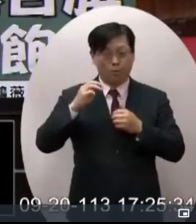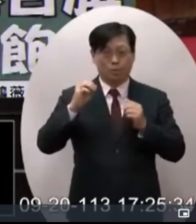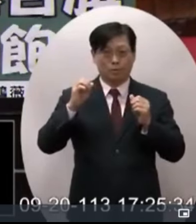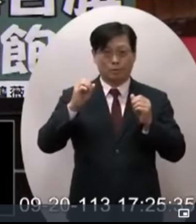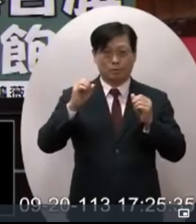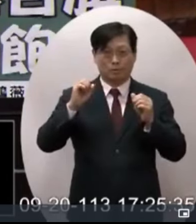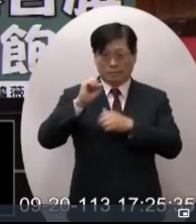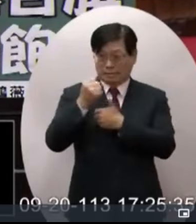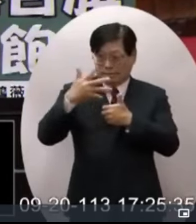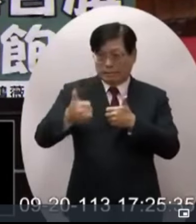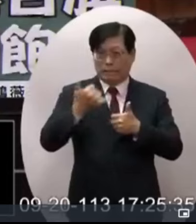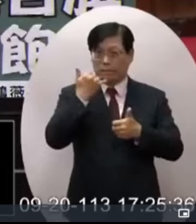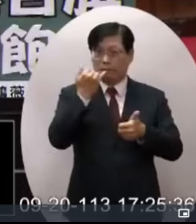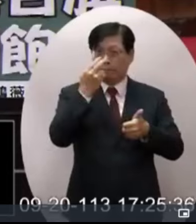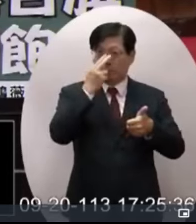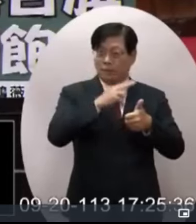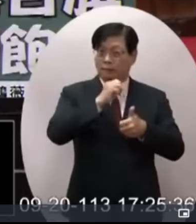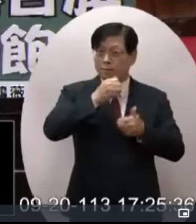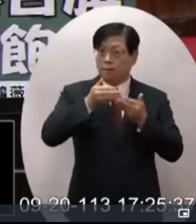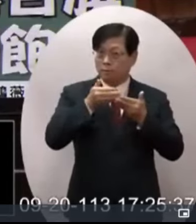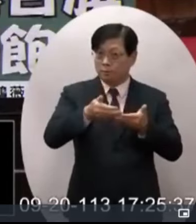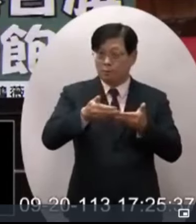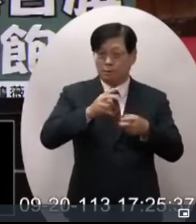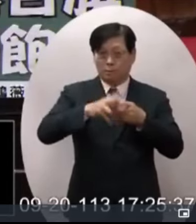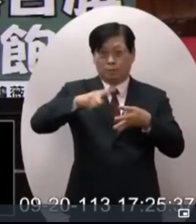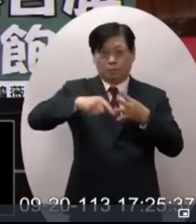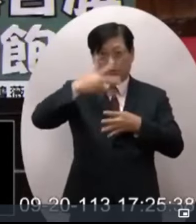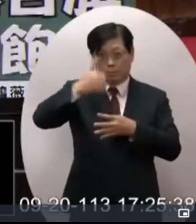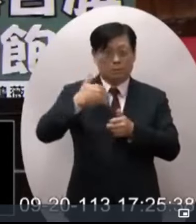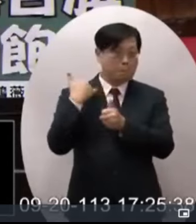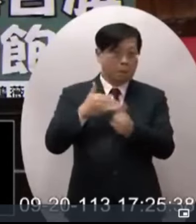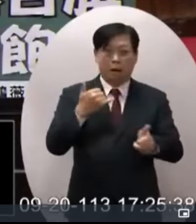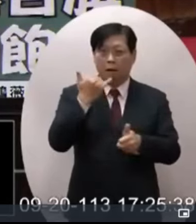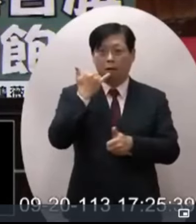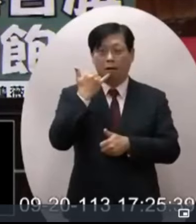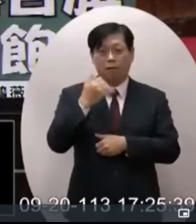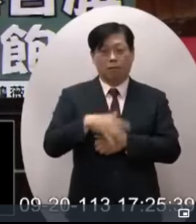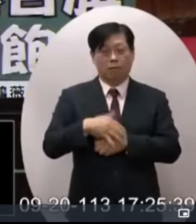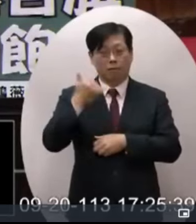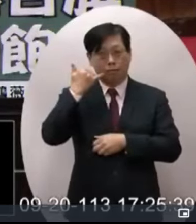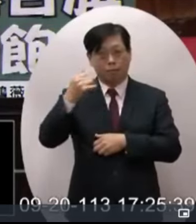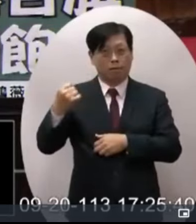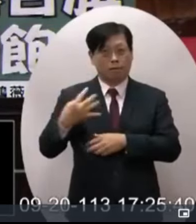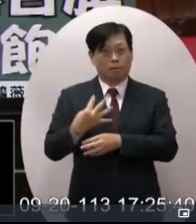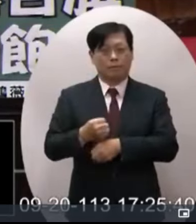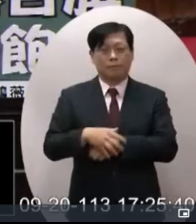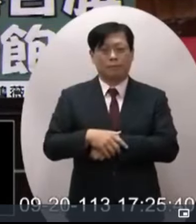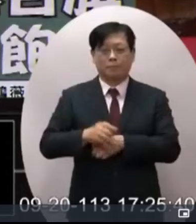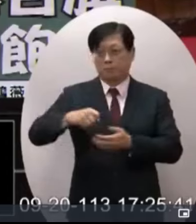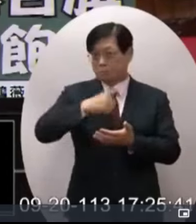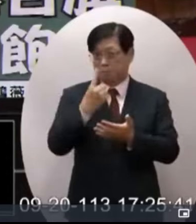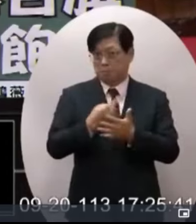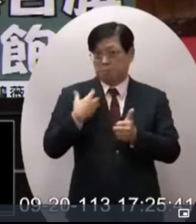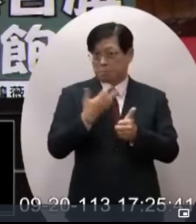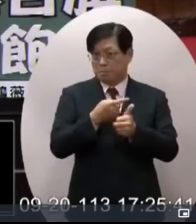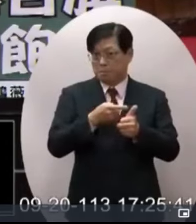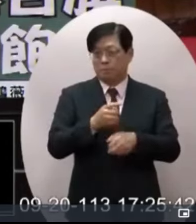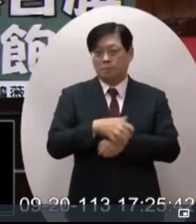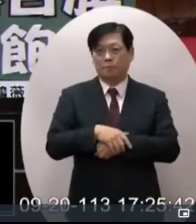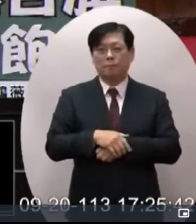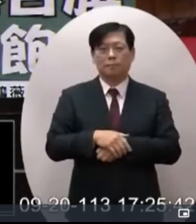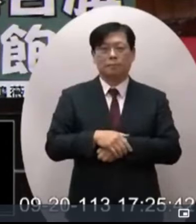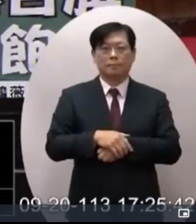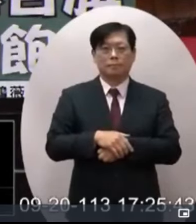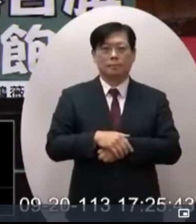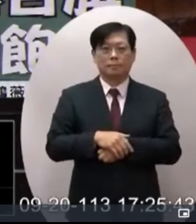一个台船的董事长，一个重要海鲲号，这个算是让他完成的董事长。 委员，你知道台船新任董